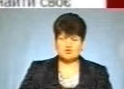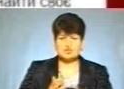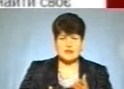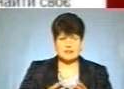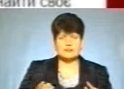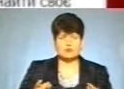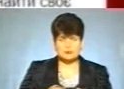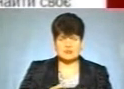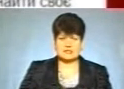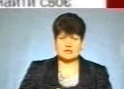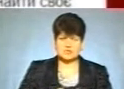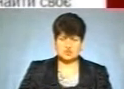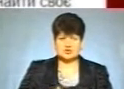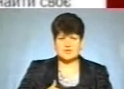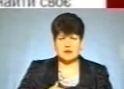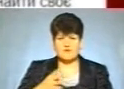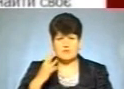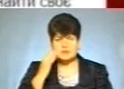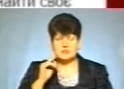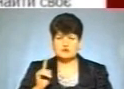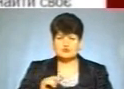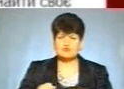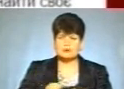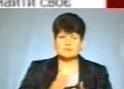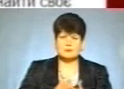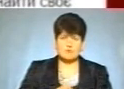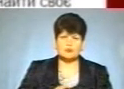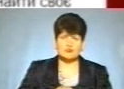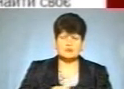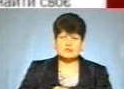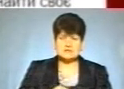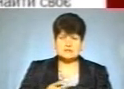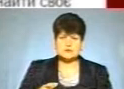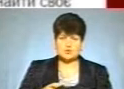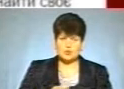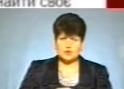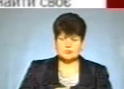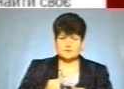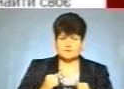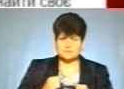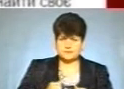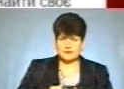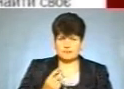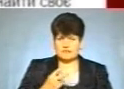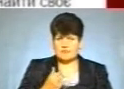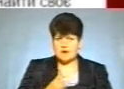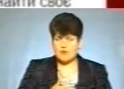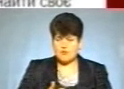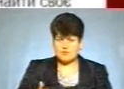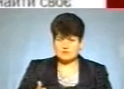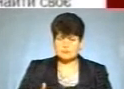необхідне рішення. Я вважаю, що уряд мав проводити ці скорочення більш плавно останні 2 роки з